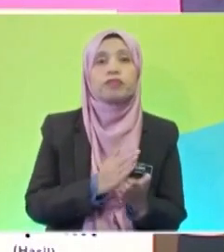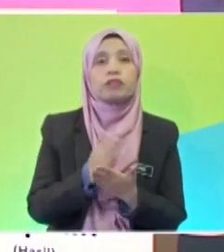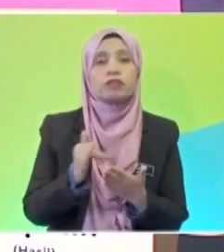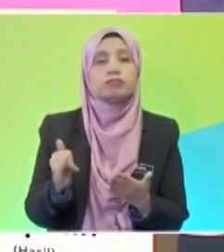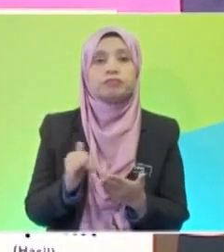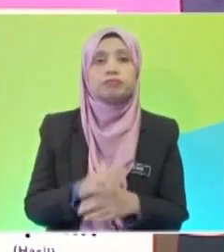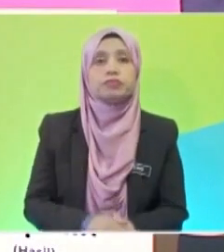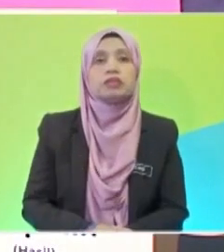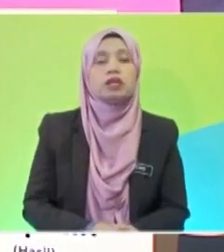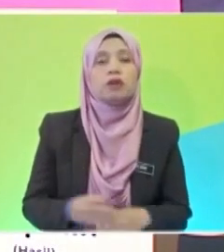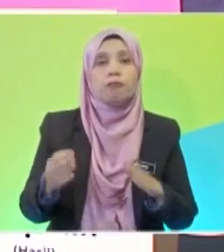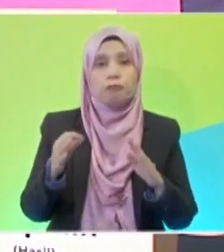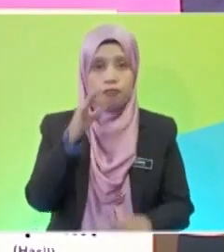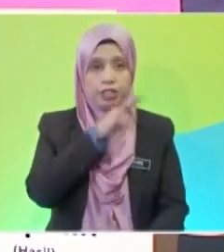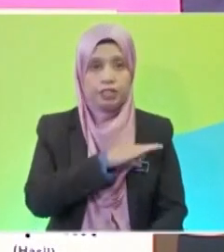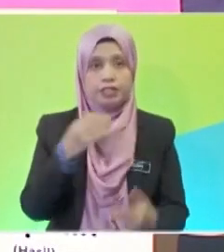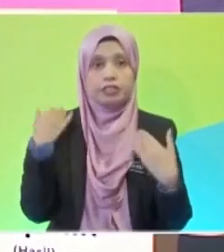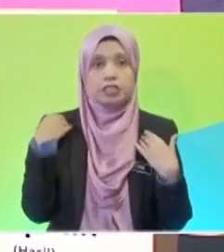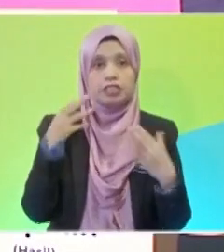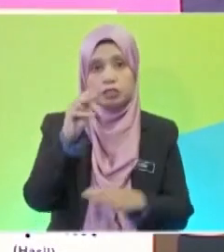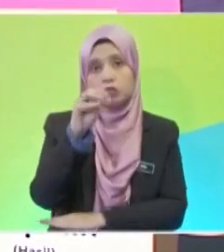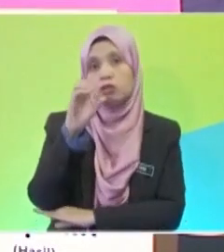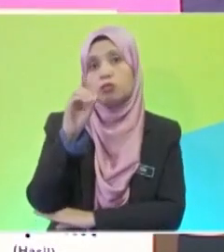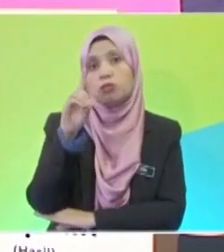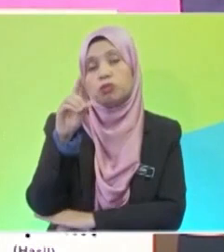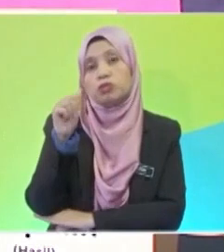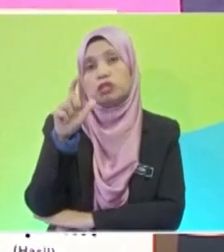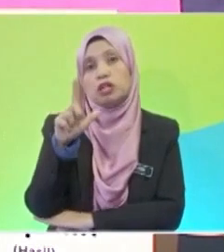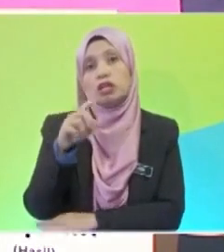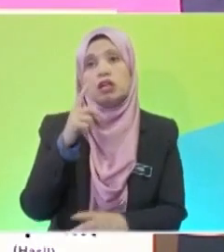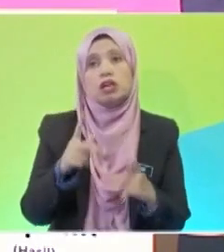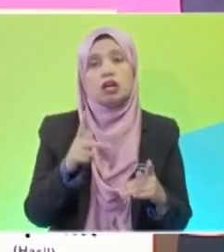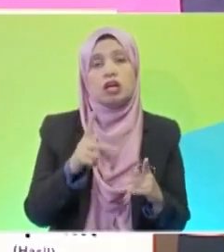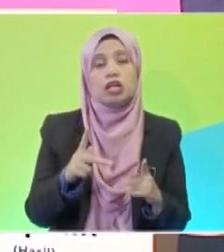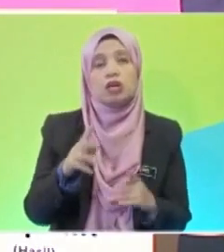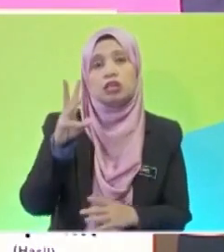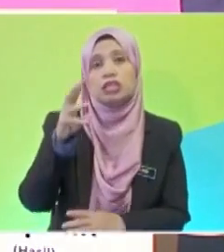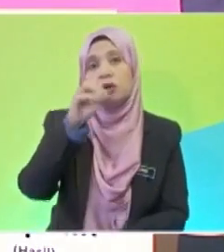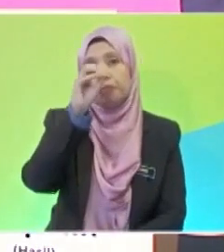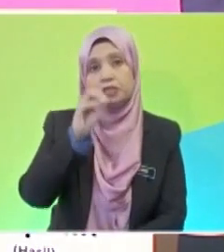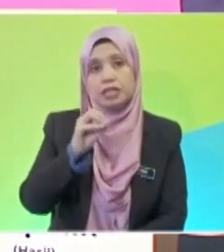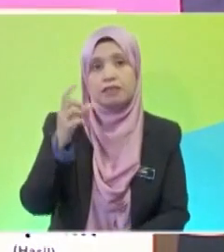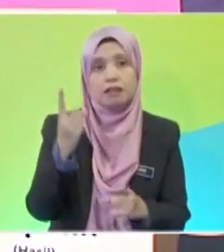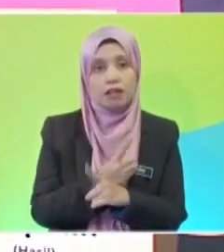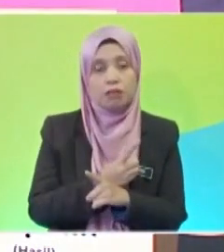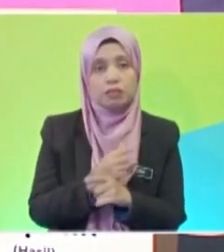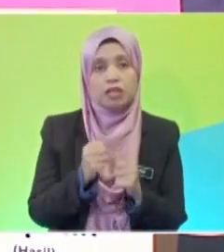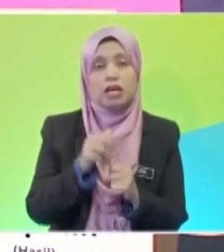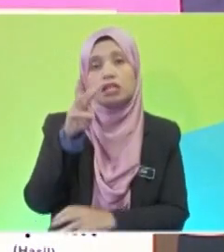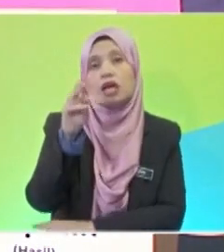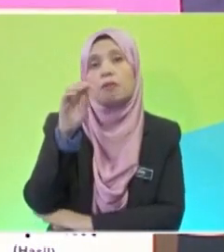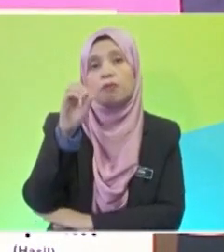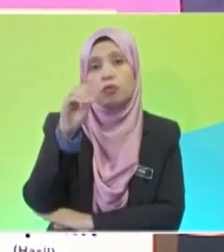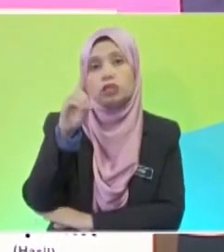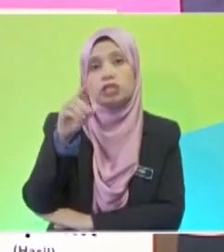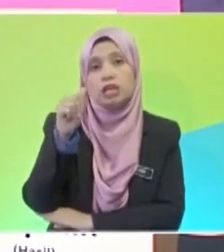adalah faedah atas modal, 6% setahun. Nisa, kalau disebut 6% setahun, darab je lah dengan modal. Contohnya,